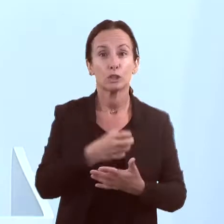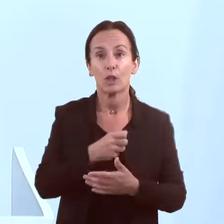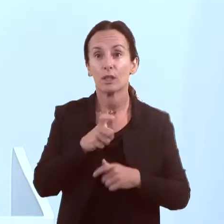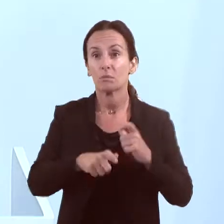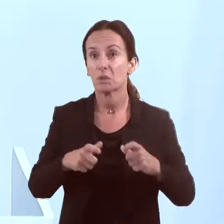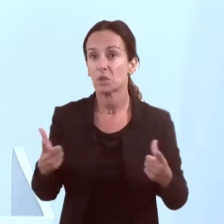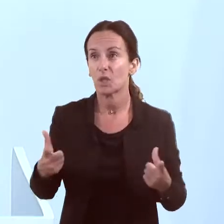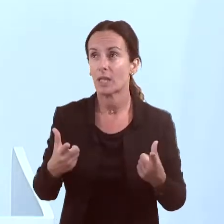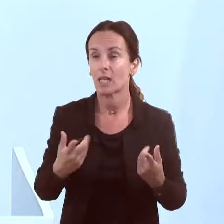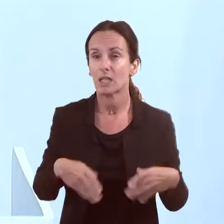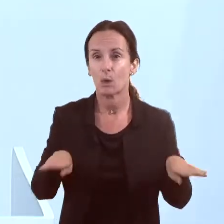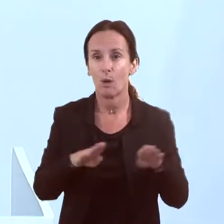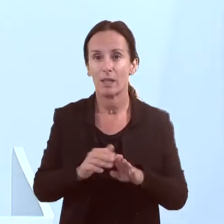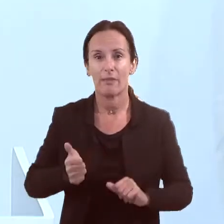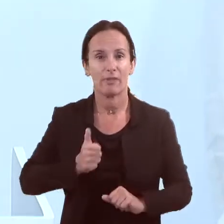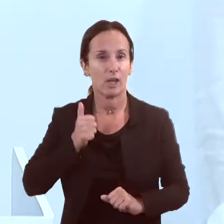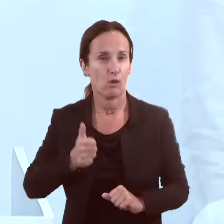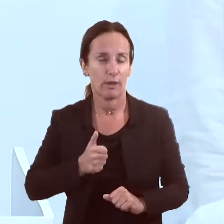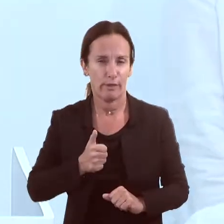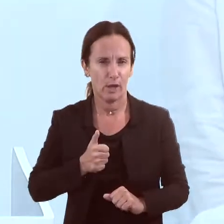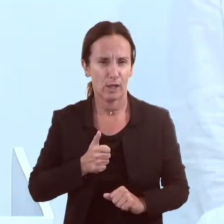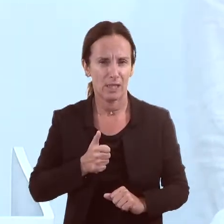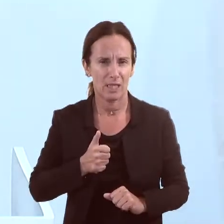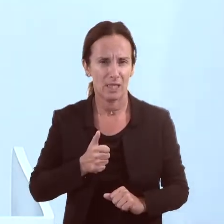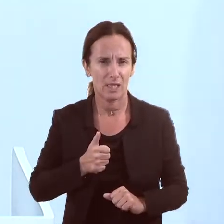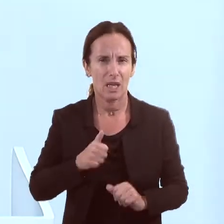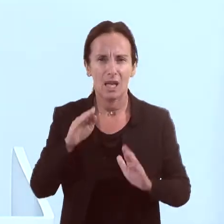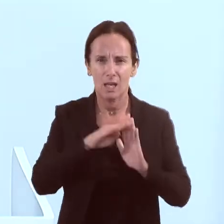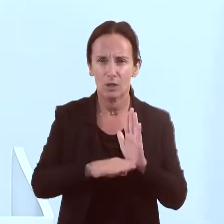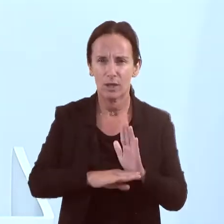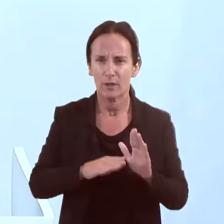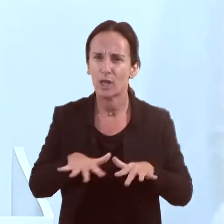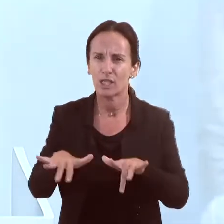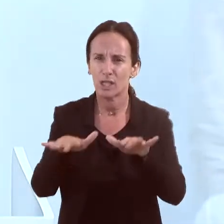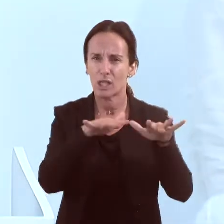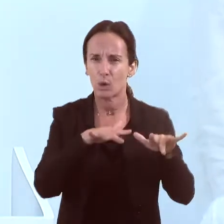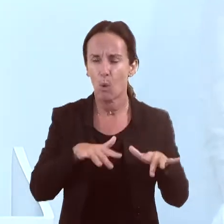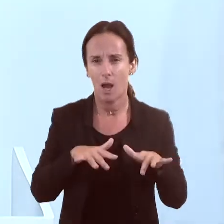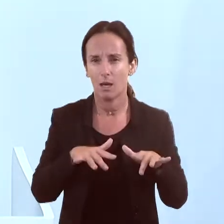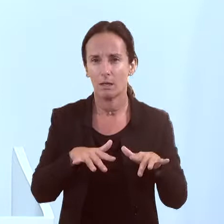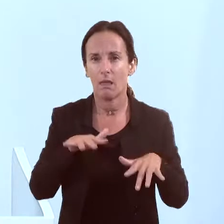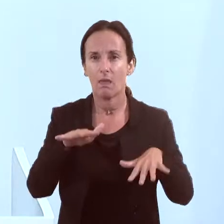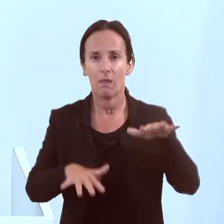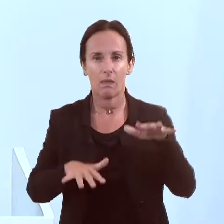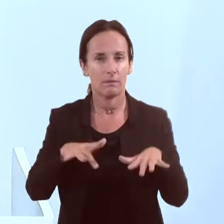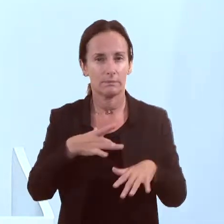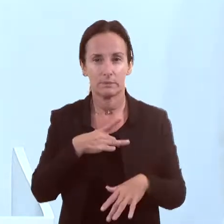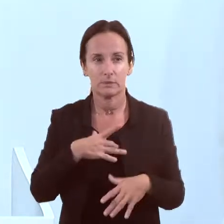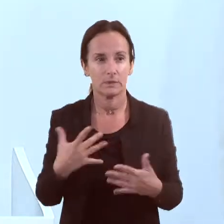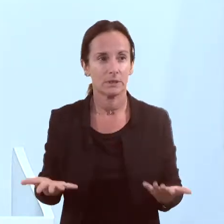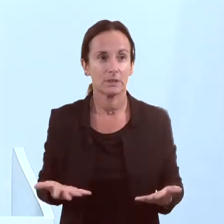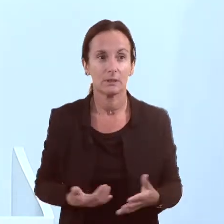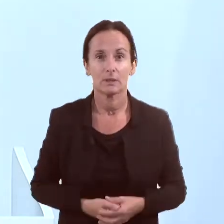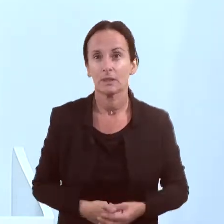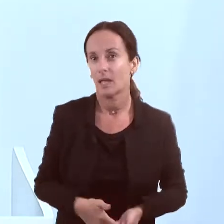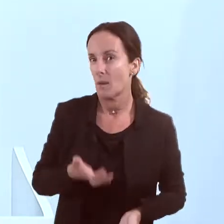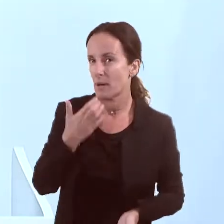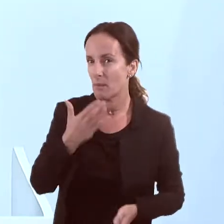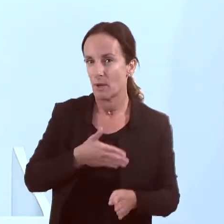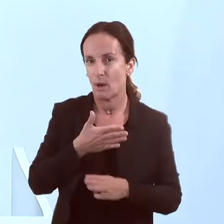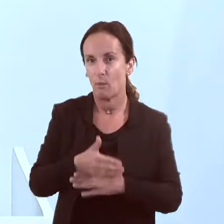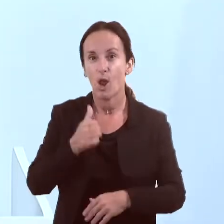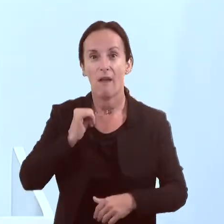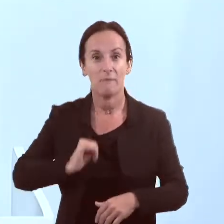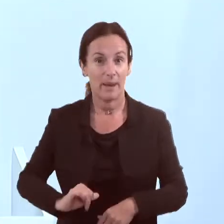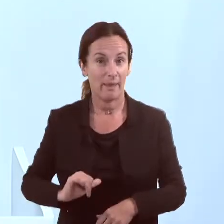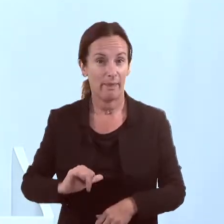serveis amb igualtat de condicions amb una premissa bàsica, l'equitat. Quan a un de nosaltres se'ns ve una intervenció quirúrgica o